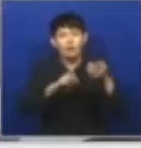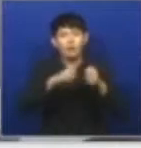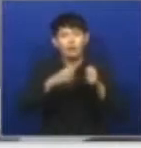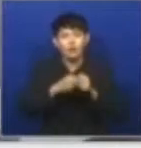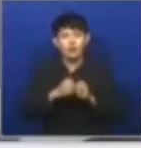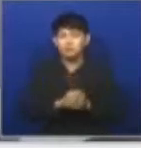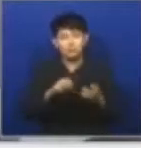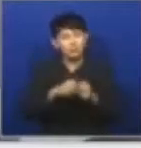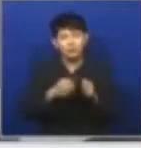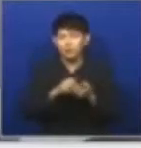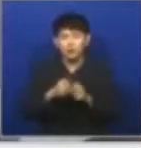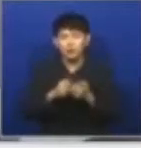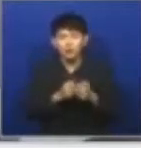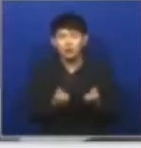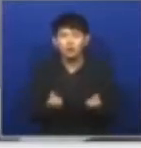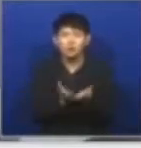มีปัญหาหมด